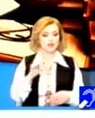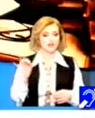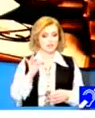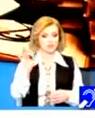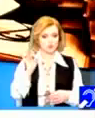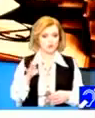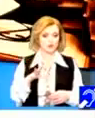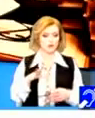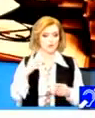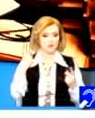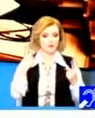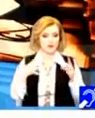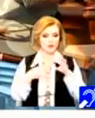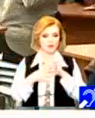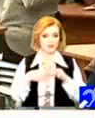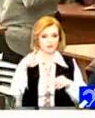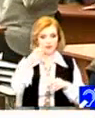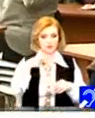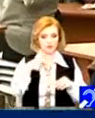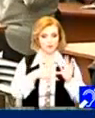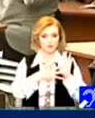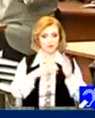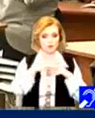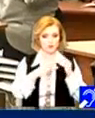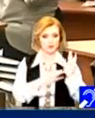Marii Uniri de la 1918.